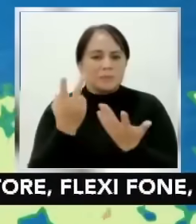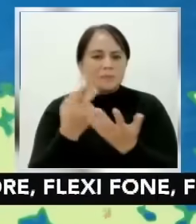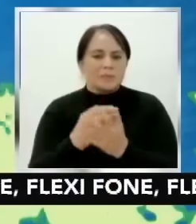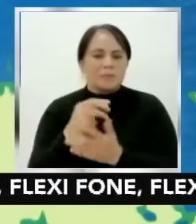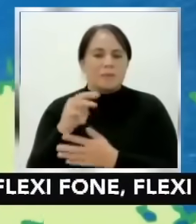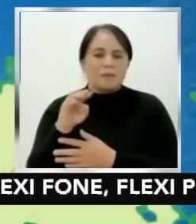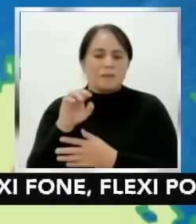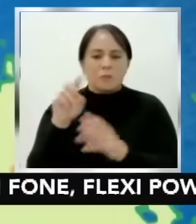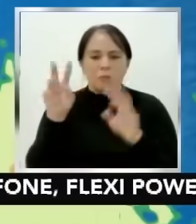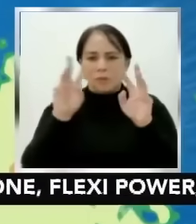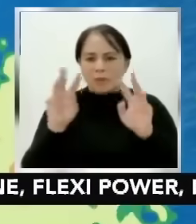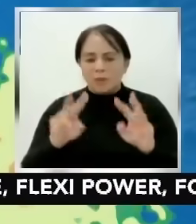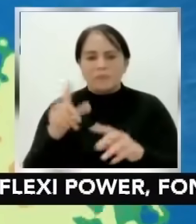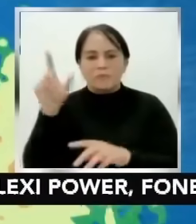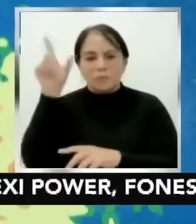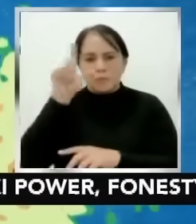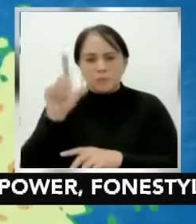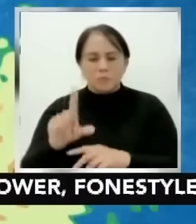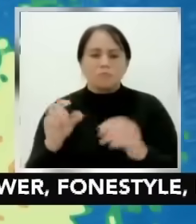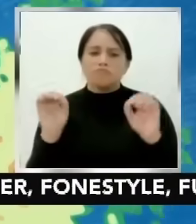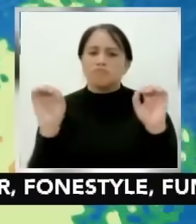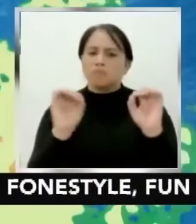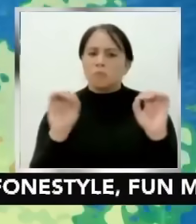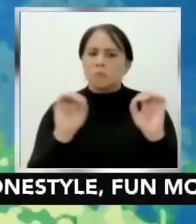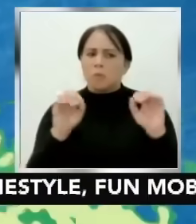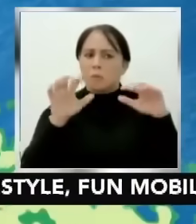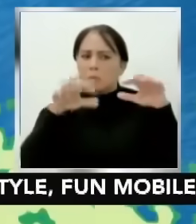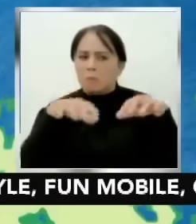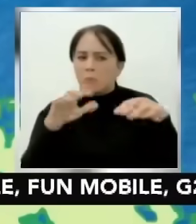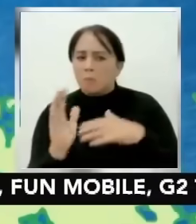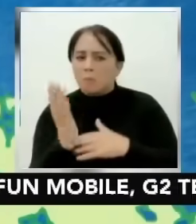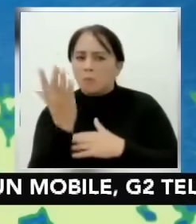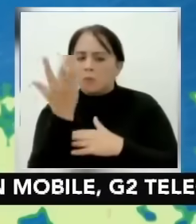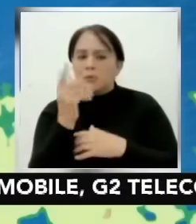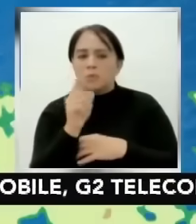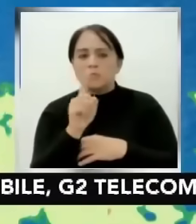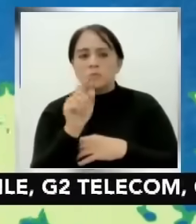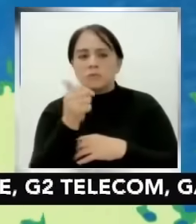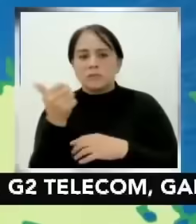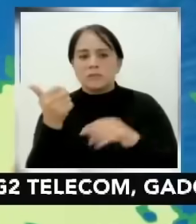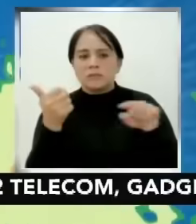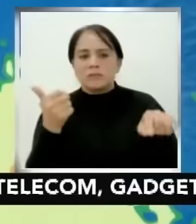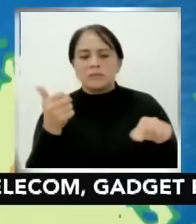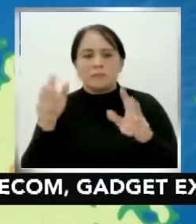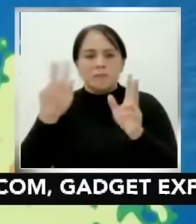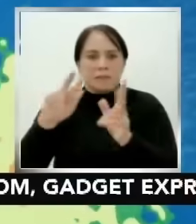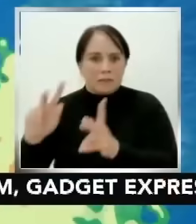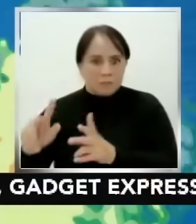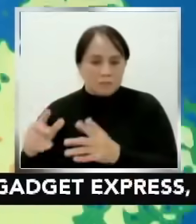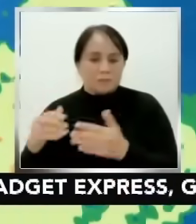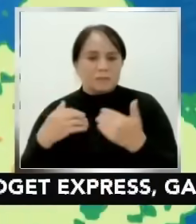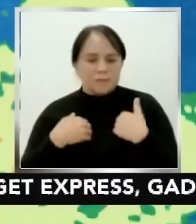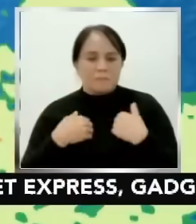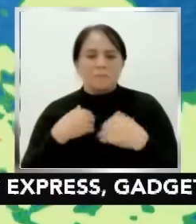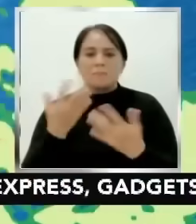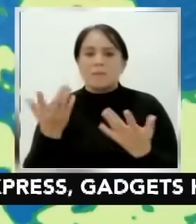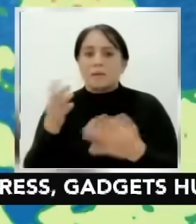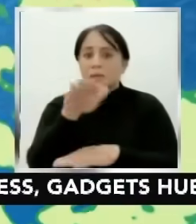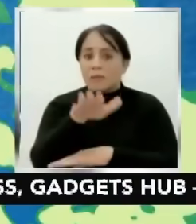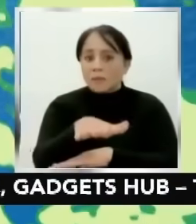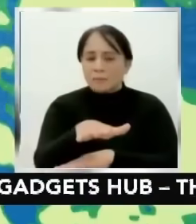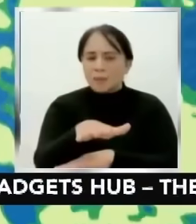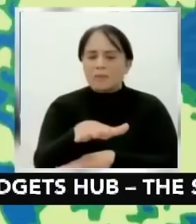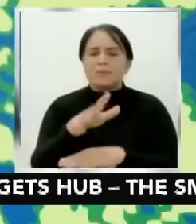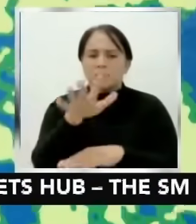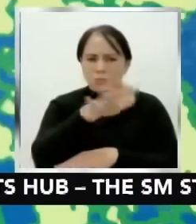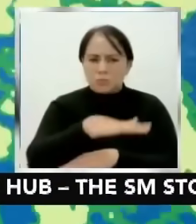dahil sa Luzon, wala pa namang gaanong pag-ulan sa umaga maliban lang dito sa Palawan. Pero pagsapit ng hapon, malaking bahagi